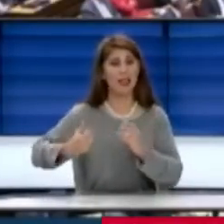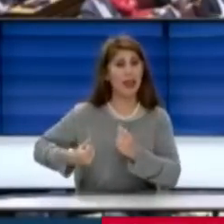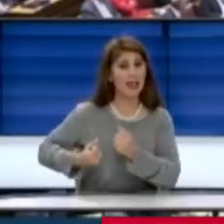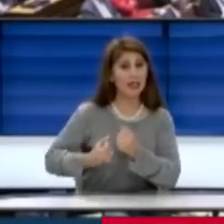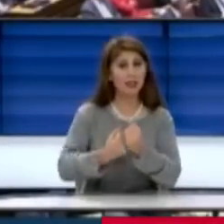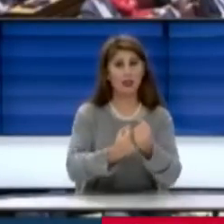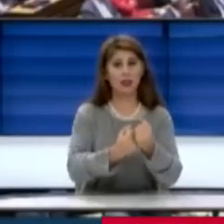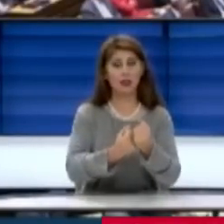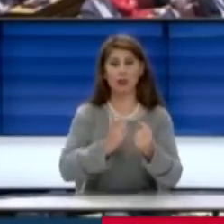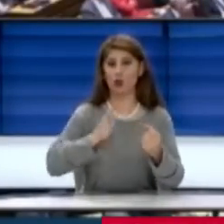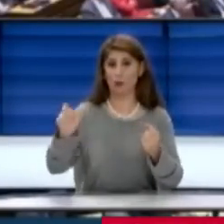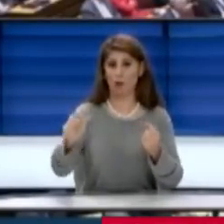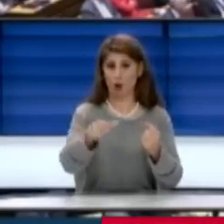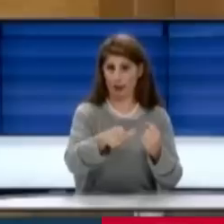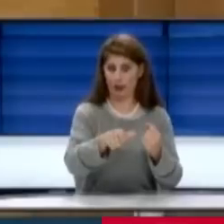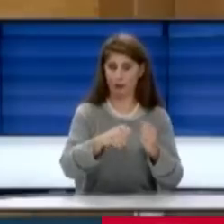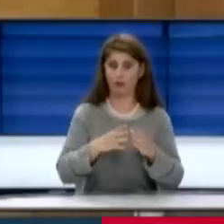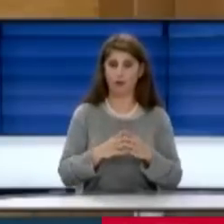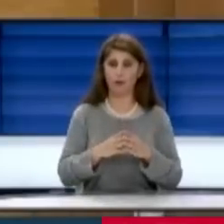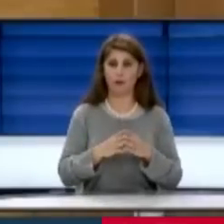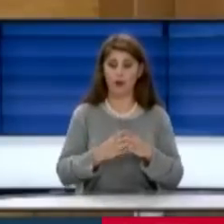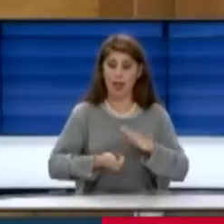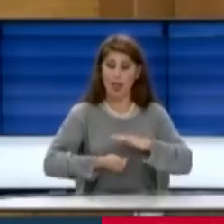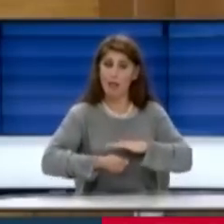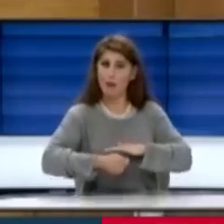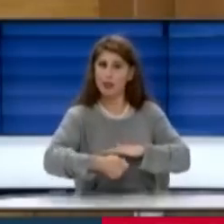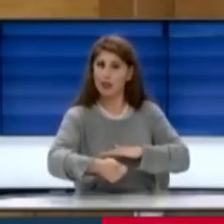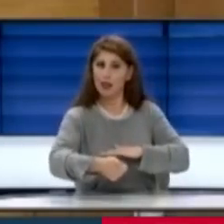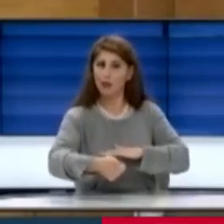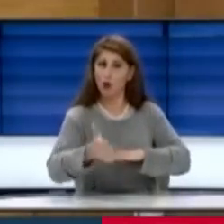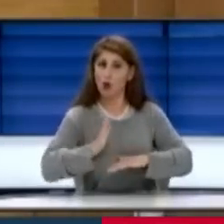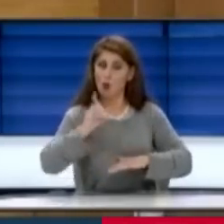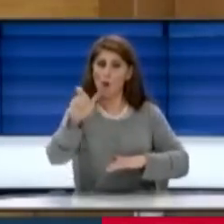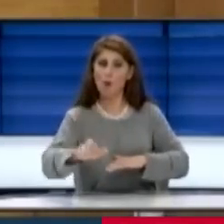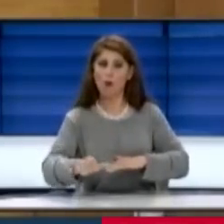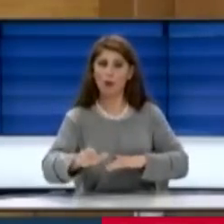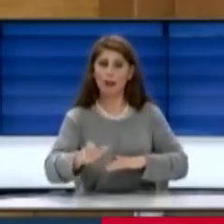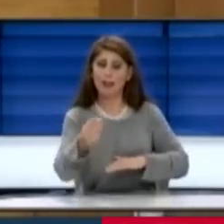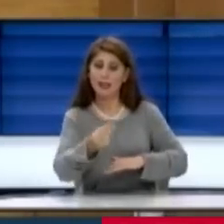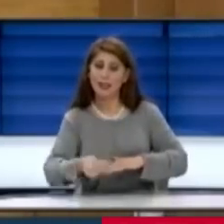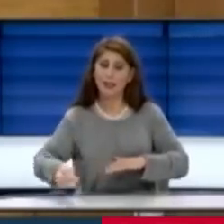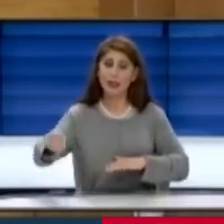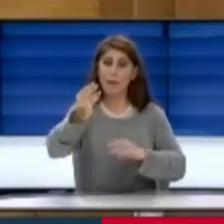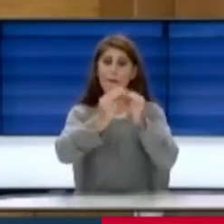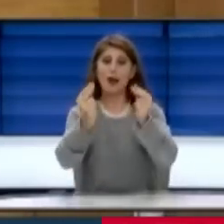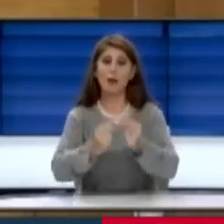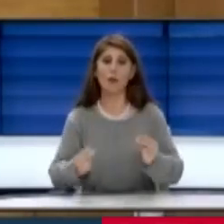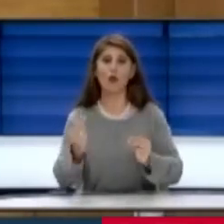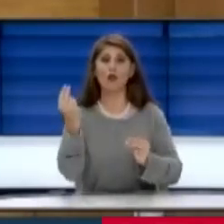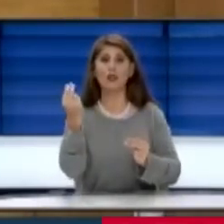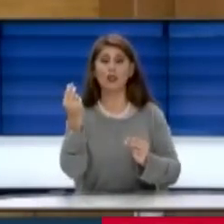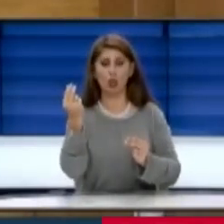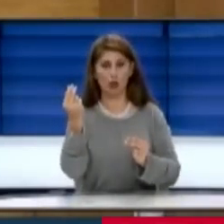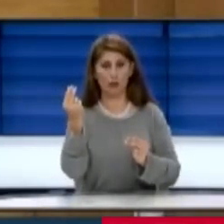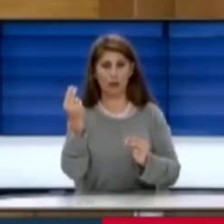ενισχύσει τον πολίτη, επιστρέφοντας σε αυτόν την υπεραπόδοση της